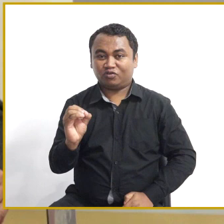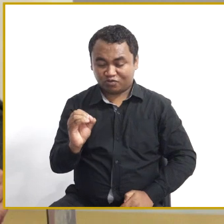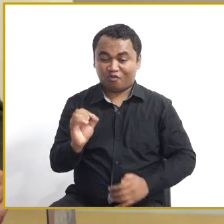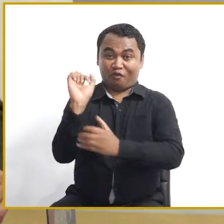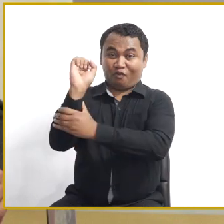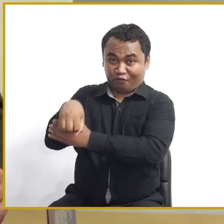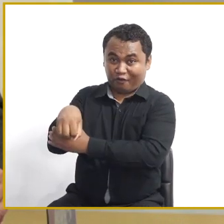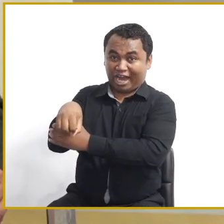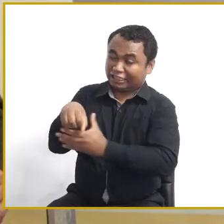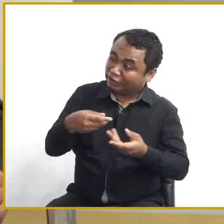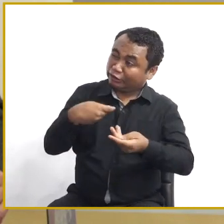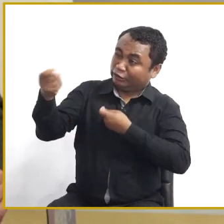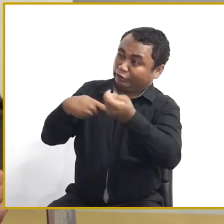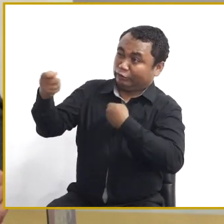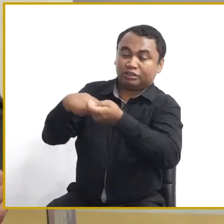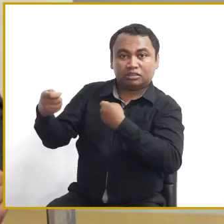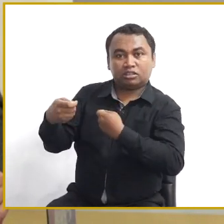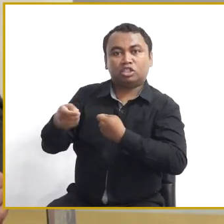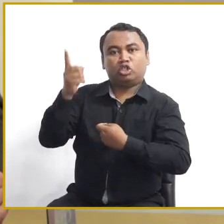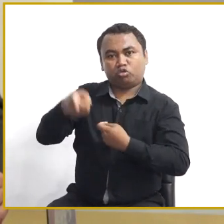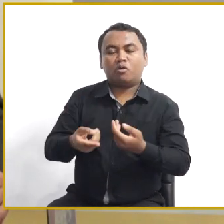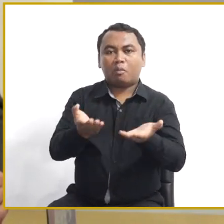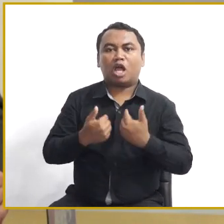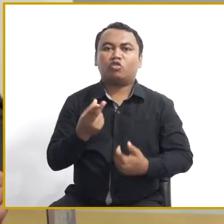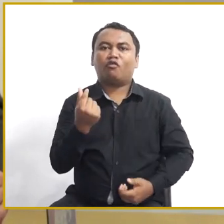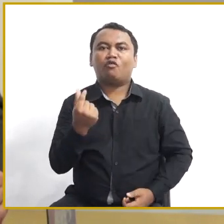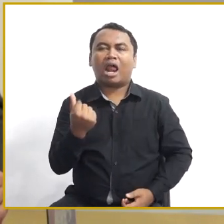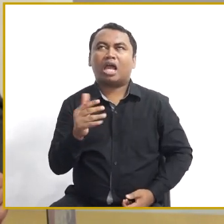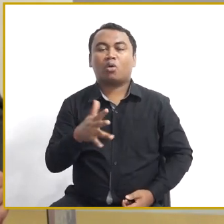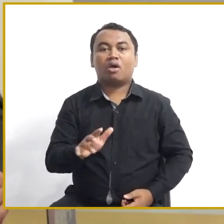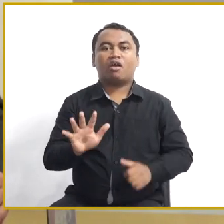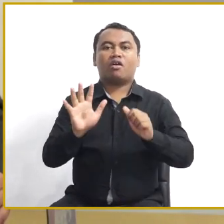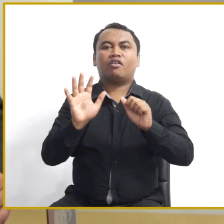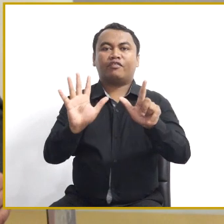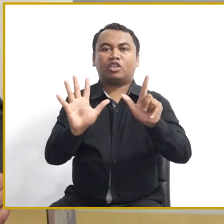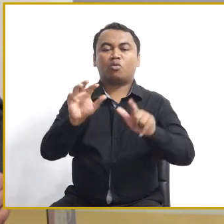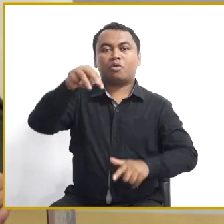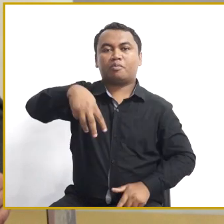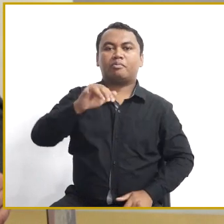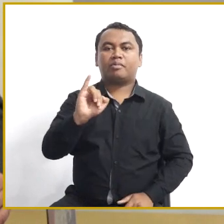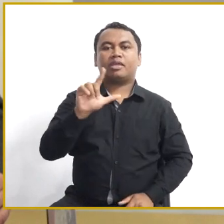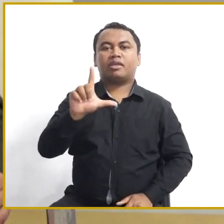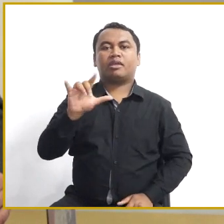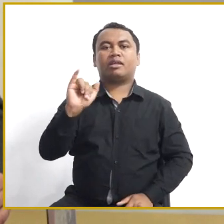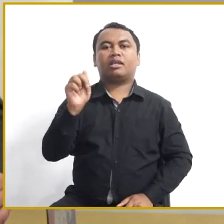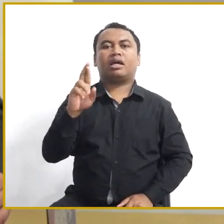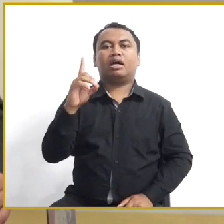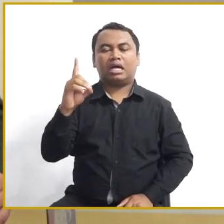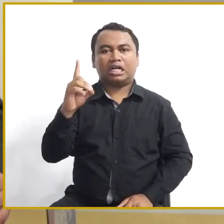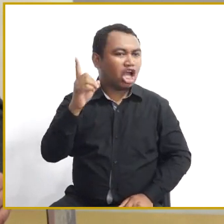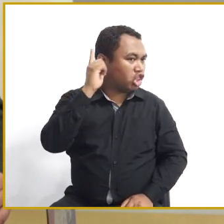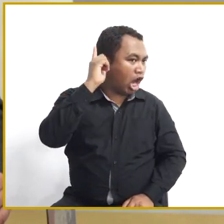7 milliards de dollars de revenu vary fotsiny. Mbola tsy miresaka volamena. Ka inona ny la Banque Mondiale CFMI izay